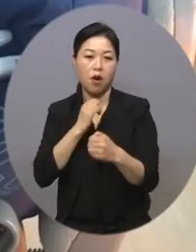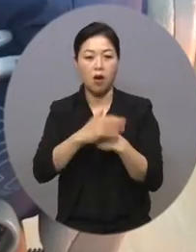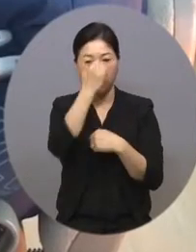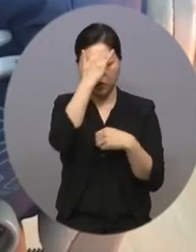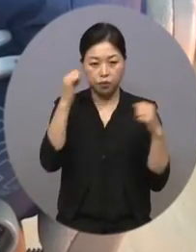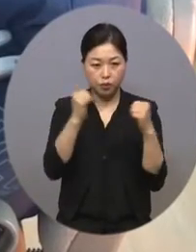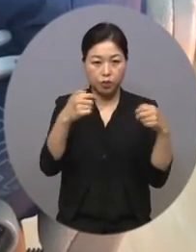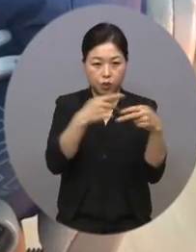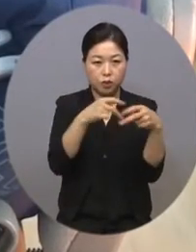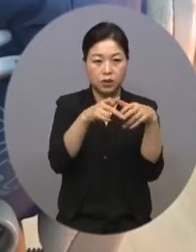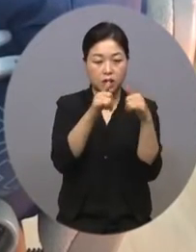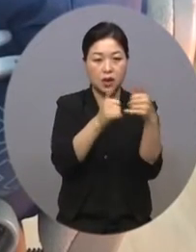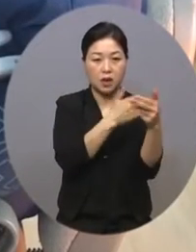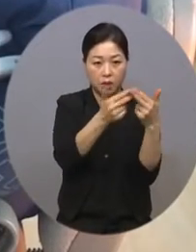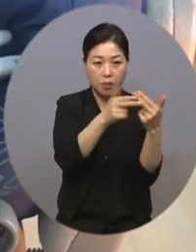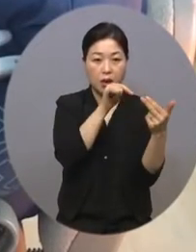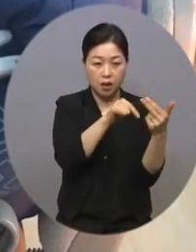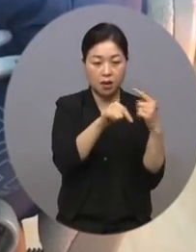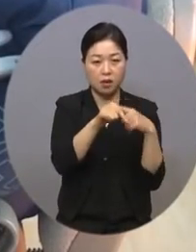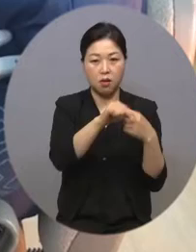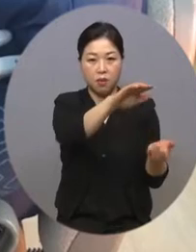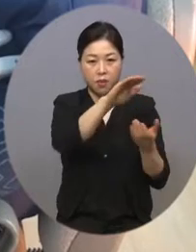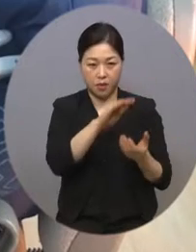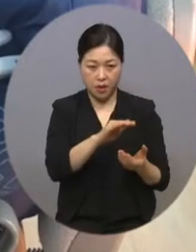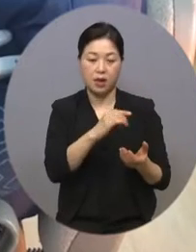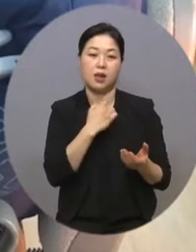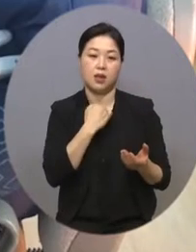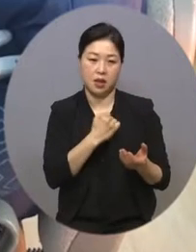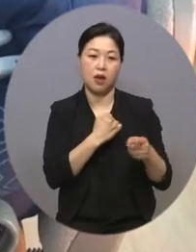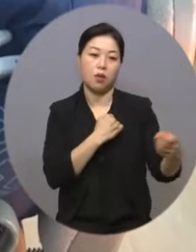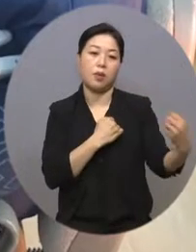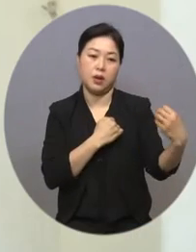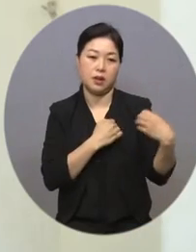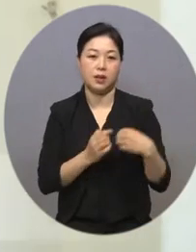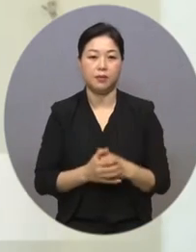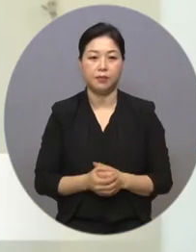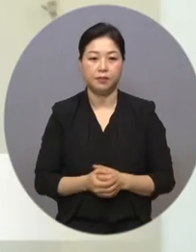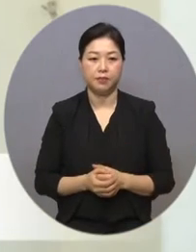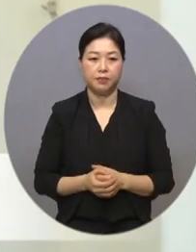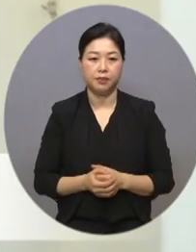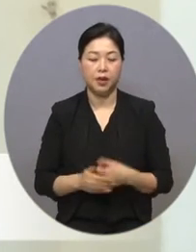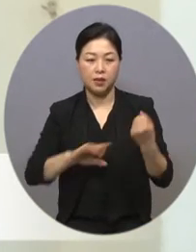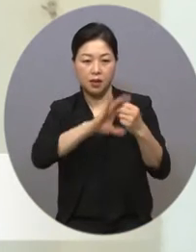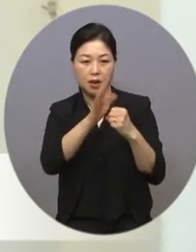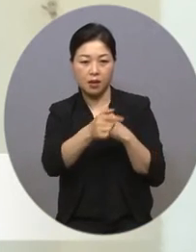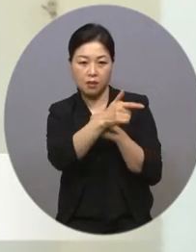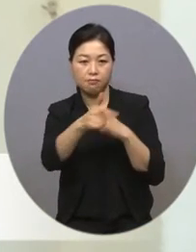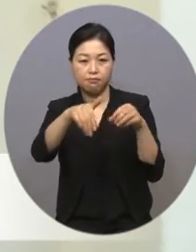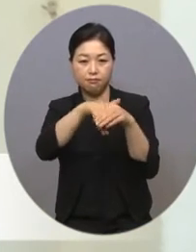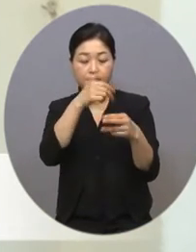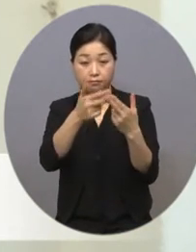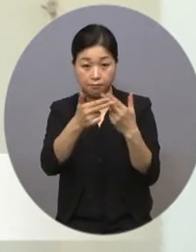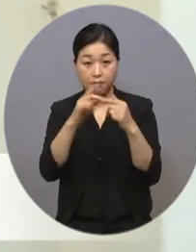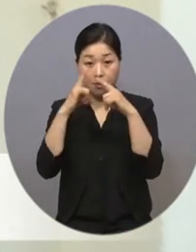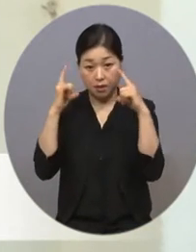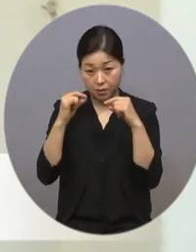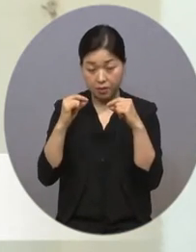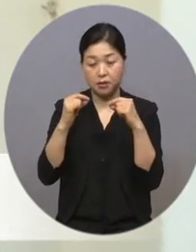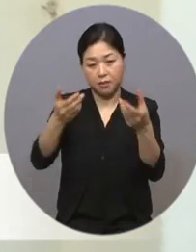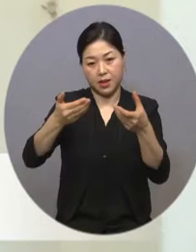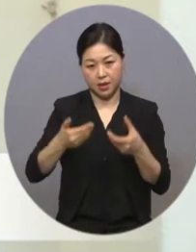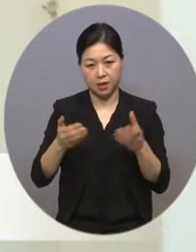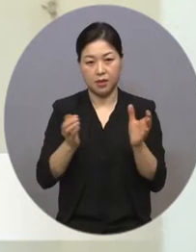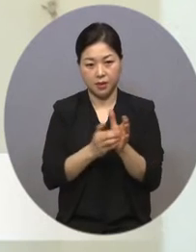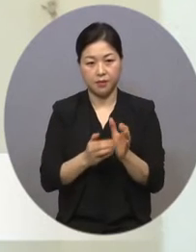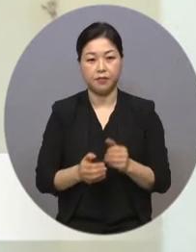충북 교통장애인협회에 기부를 하게 되었다고 밝혔습니다. 세계 다문화협회에 마스크를 기부를